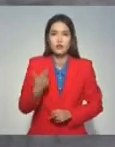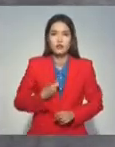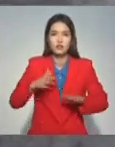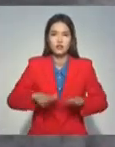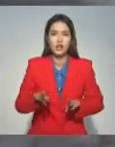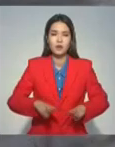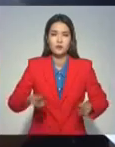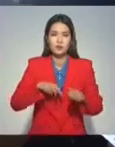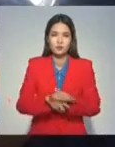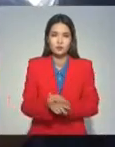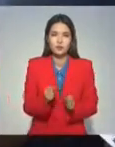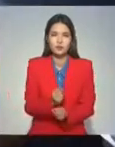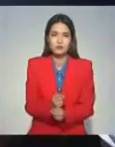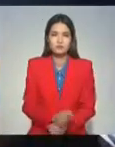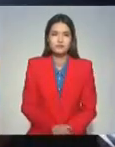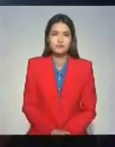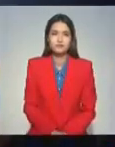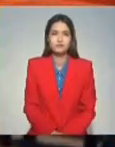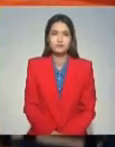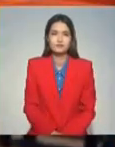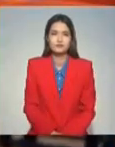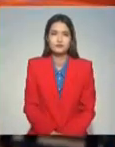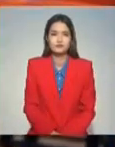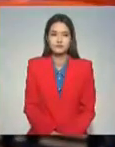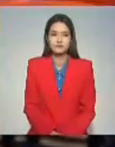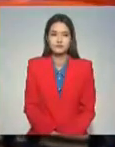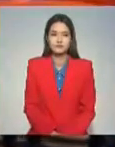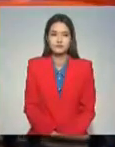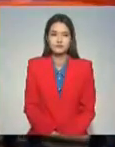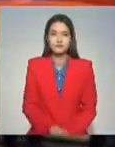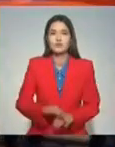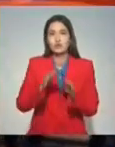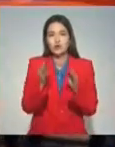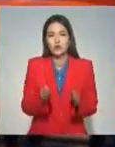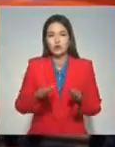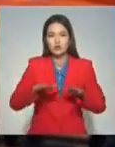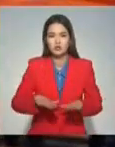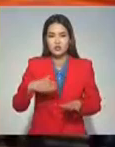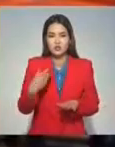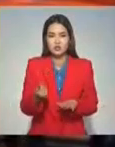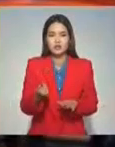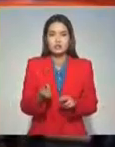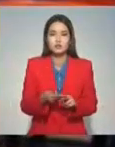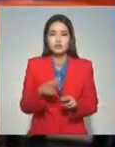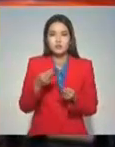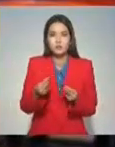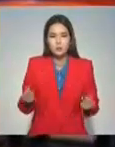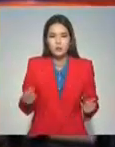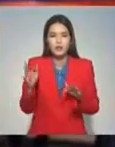части Министерства внутренних дел. В горной местности покрытие снегом